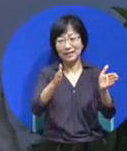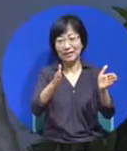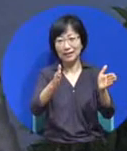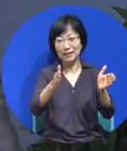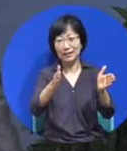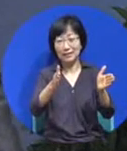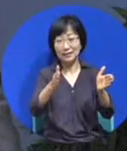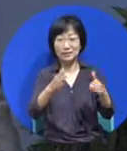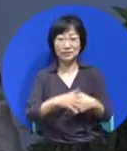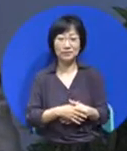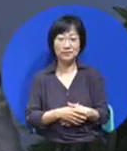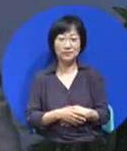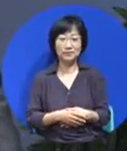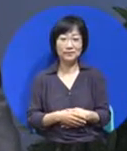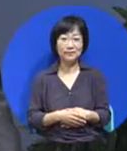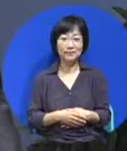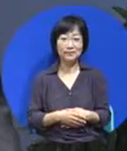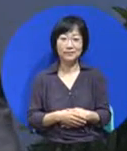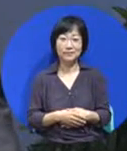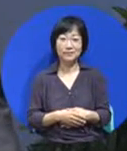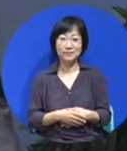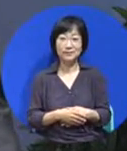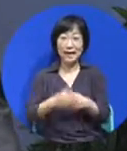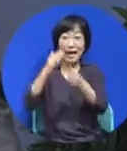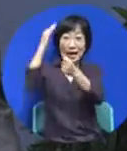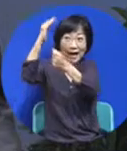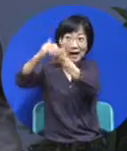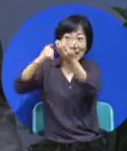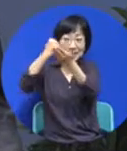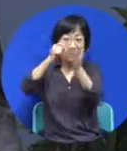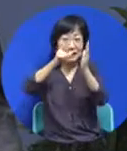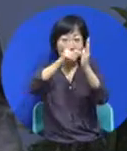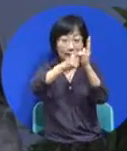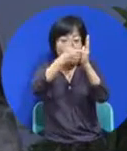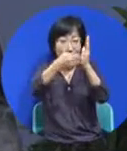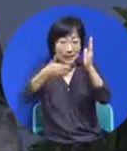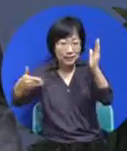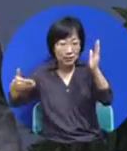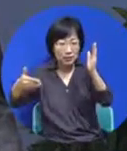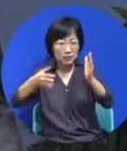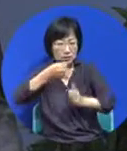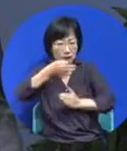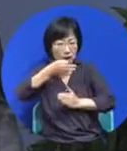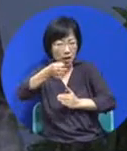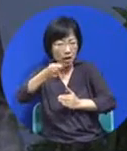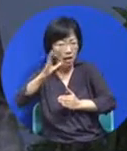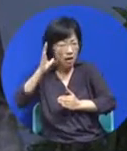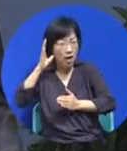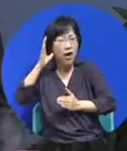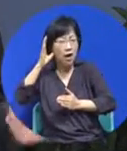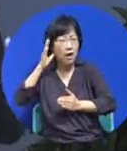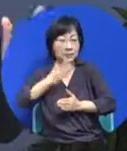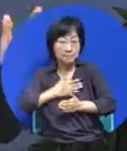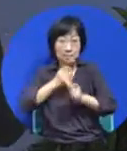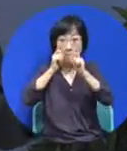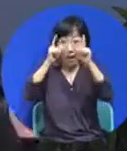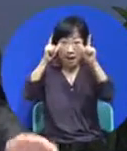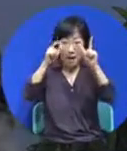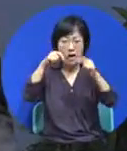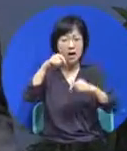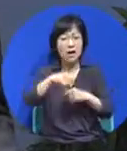able to work at that hospital after she got better. 하나님의 시대적 음성을 들었기 때문에. She was able to hear God's historic calling. 거기서